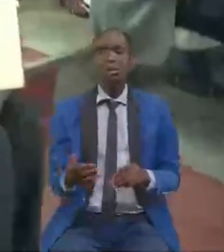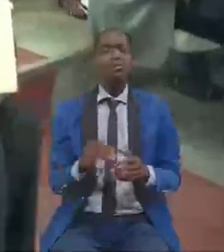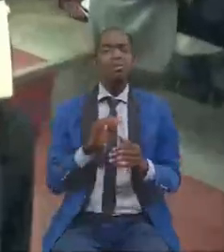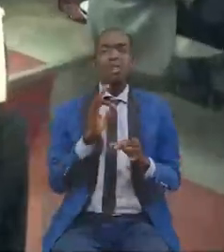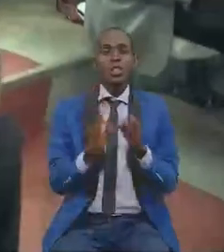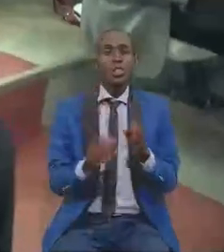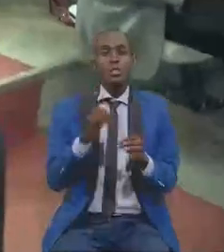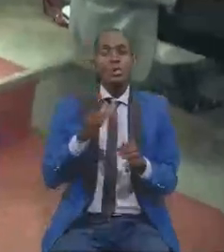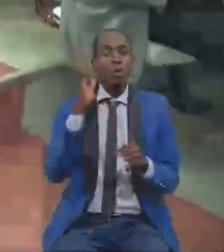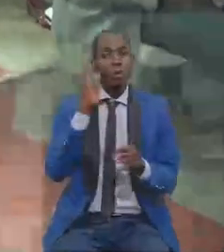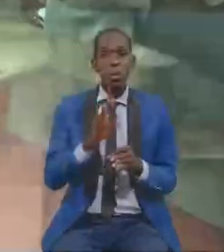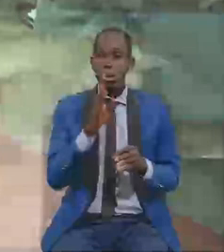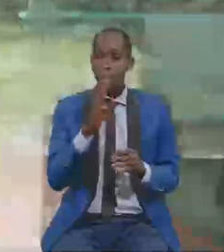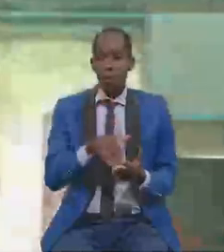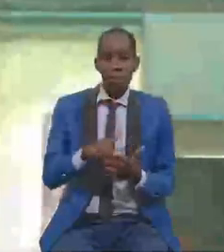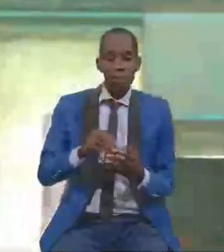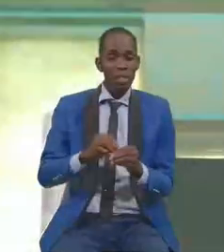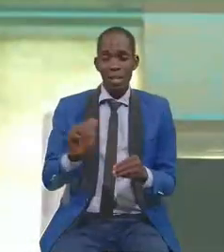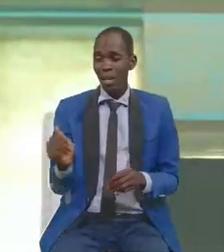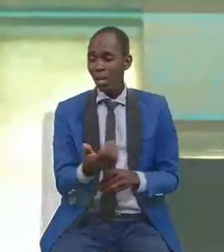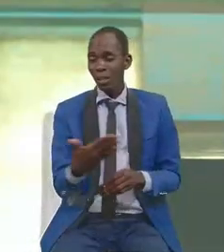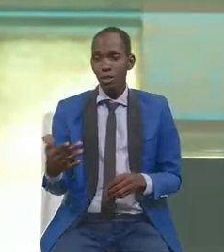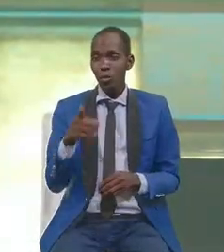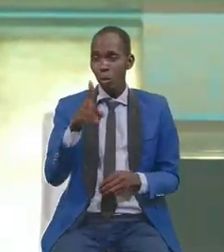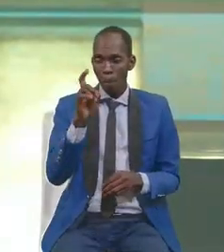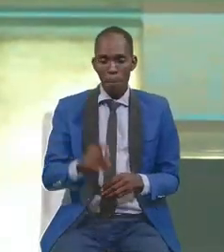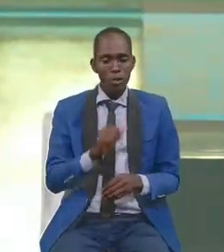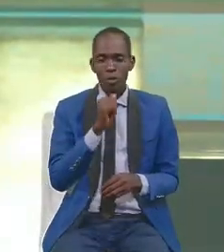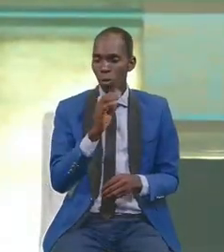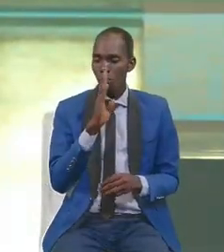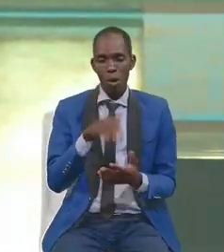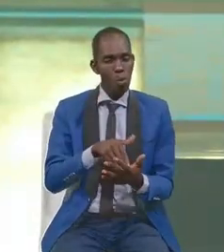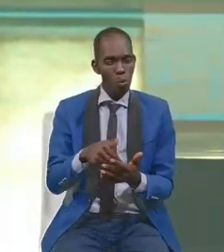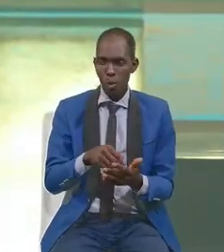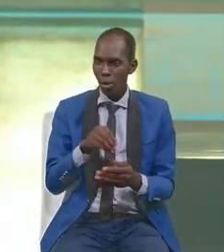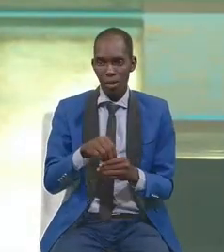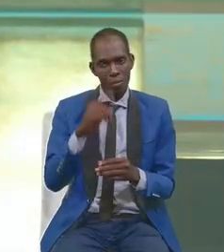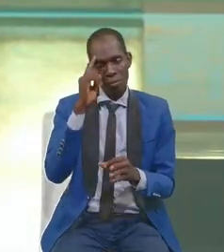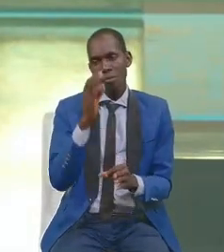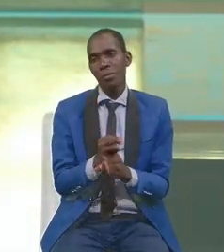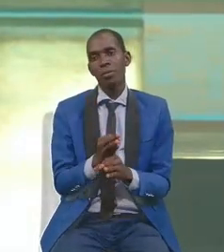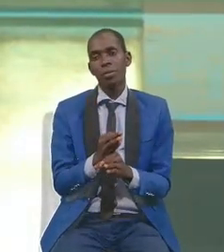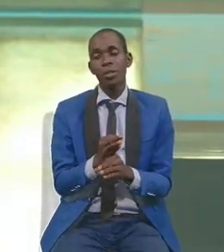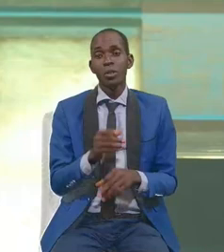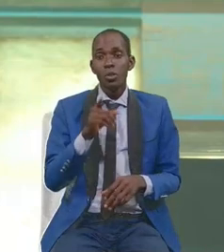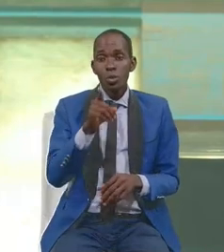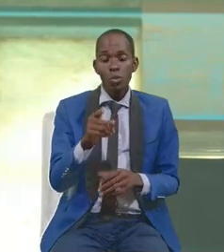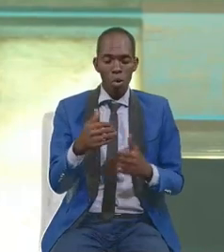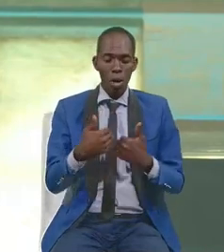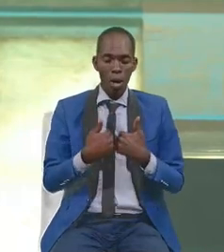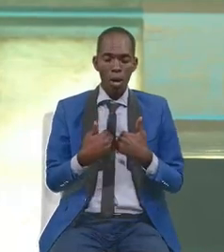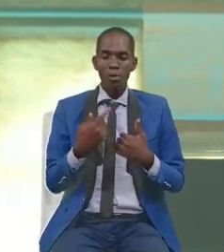si vous allez même faiblir dans quelque chose, il ne faut jamais faiblir dans la foi. Parce que vous avez une pleine